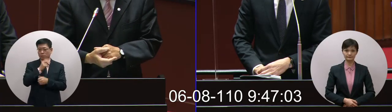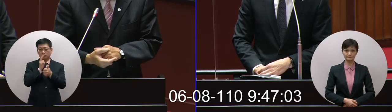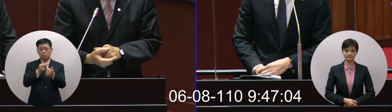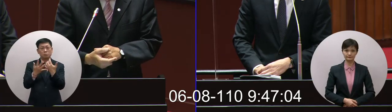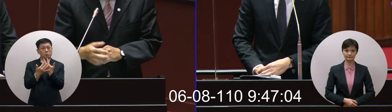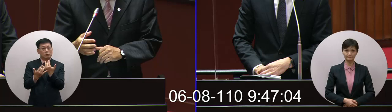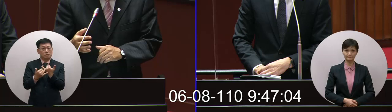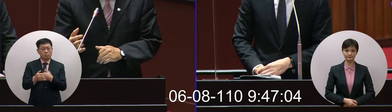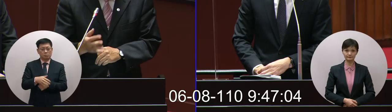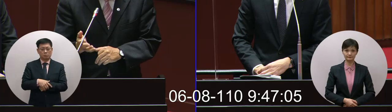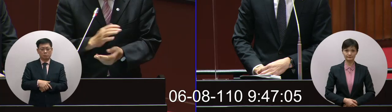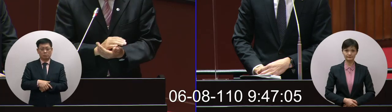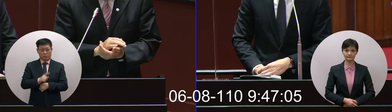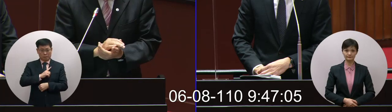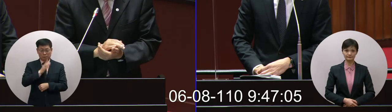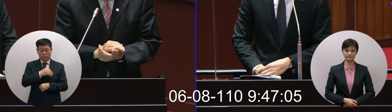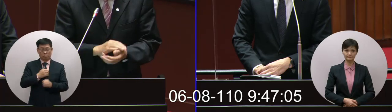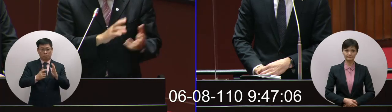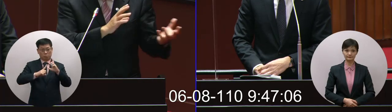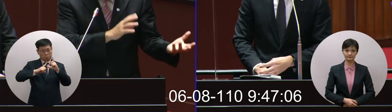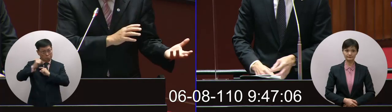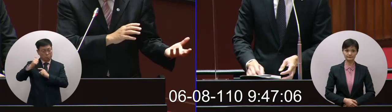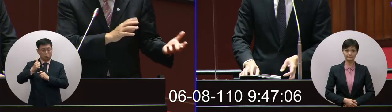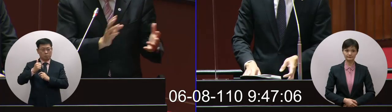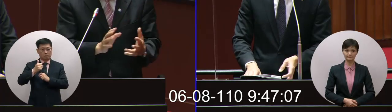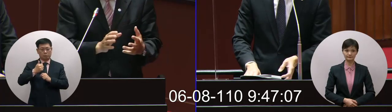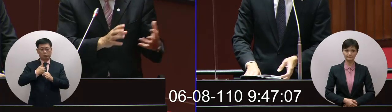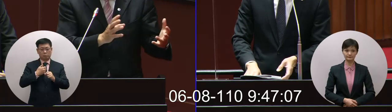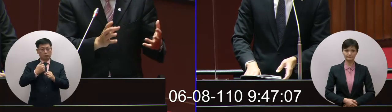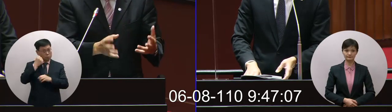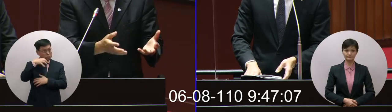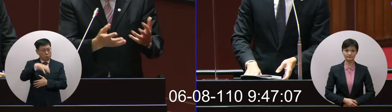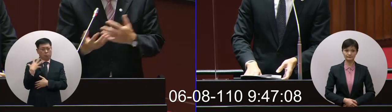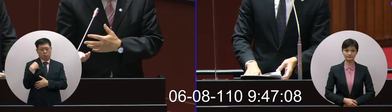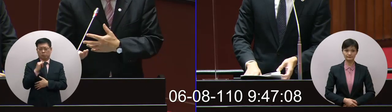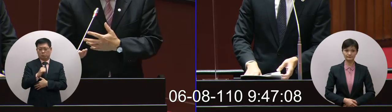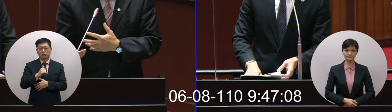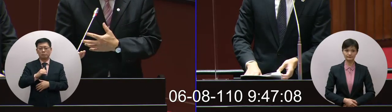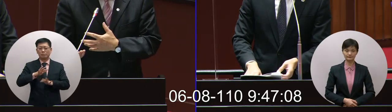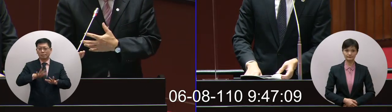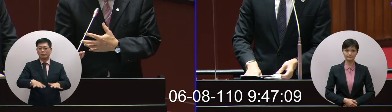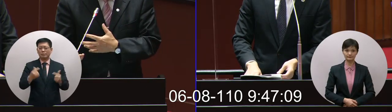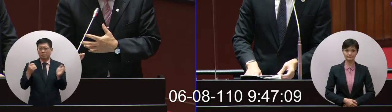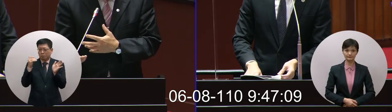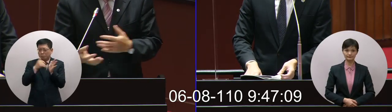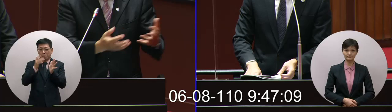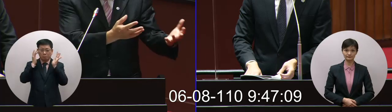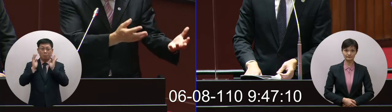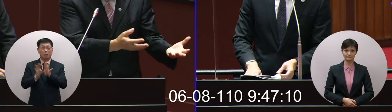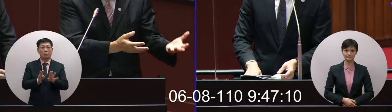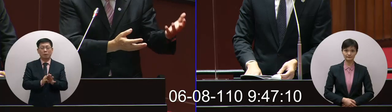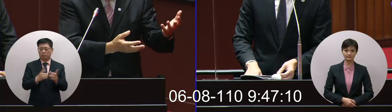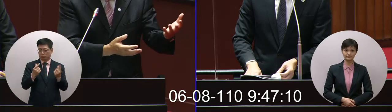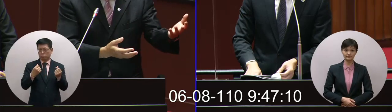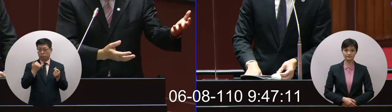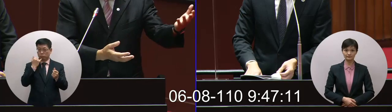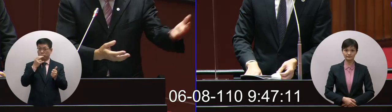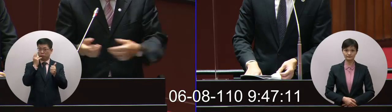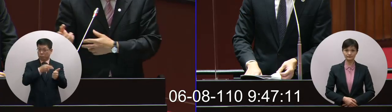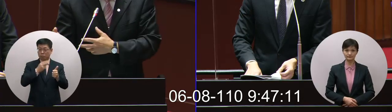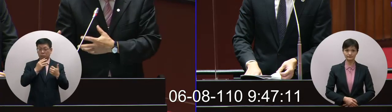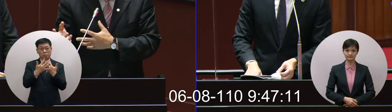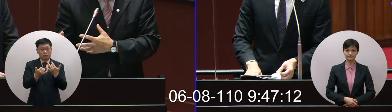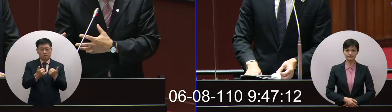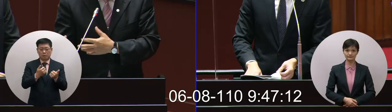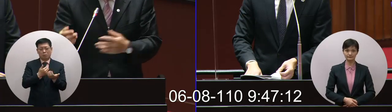啊学生离宿返家吼，那甚至呢，现在比如说快要放暑假了，也不可以要求学生说